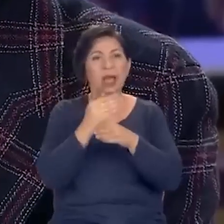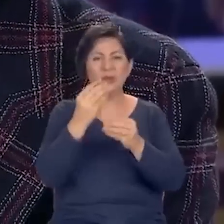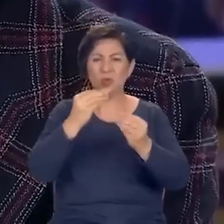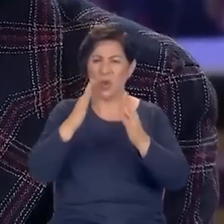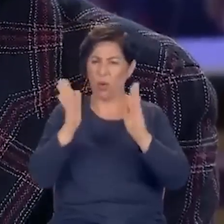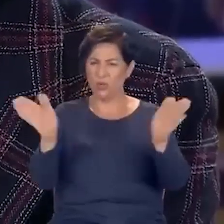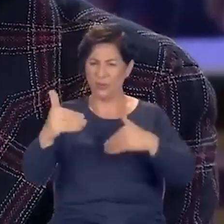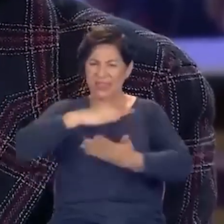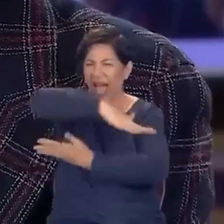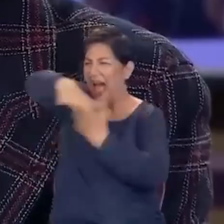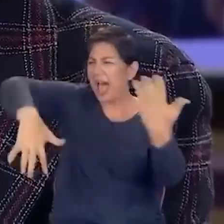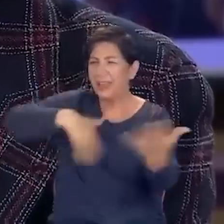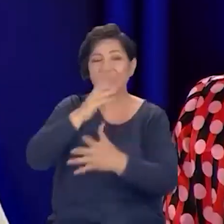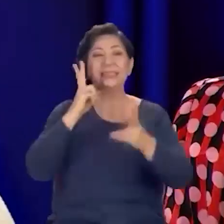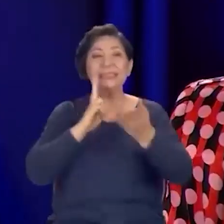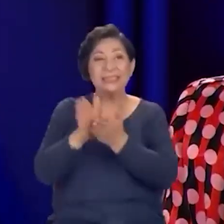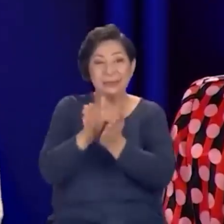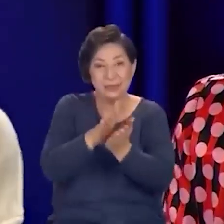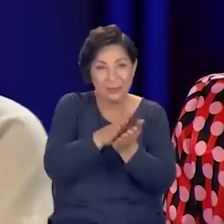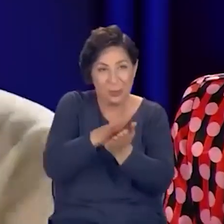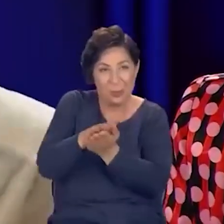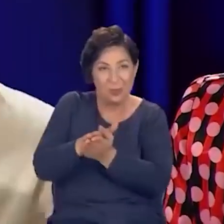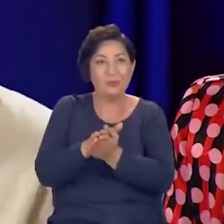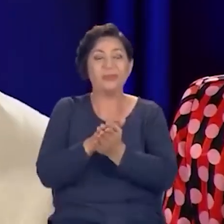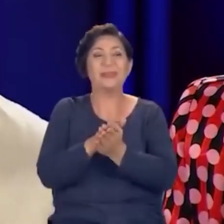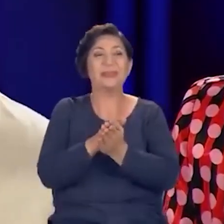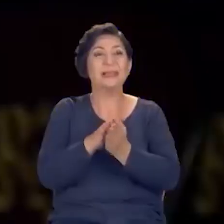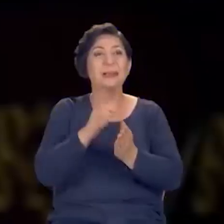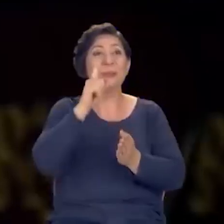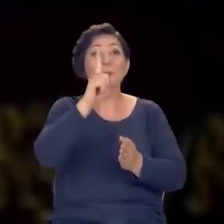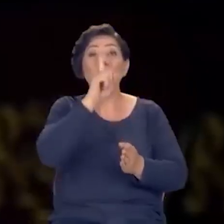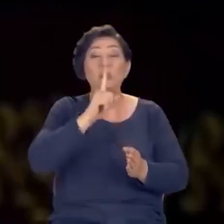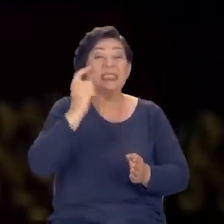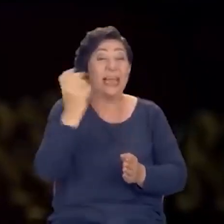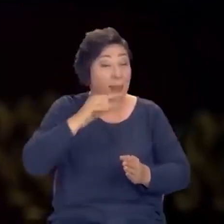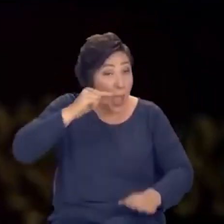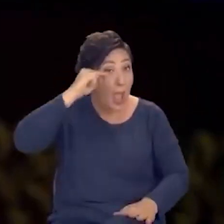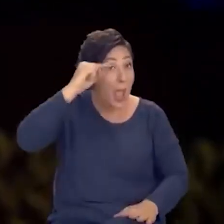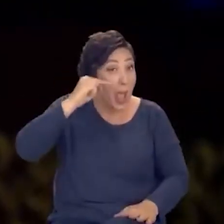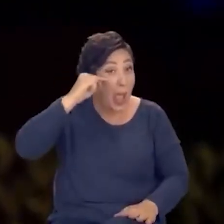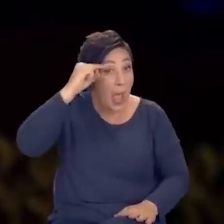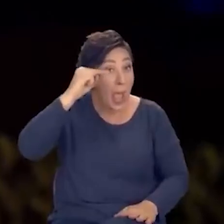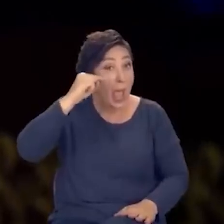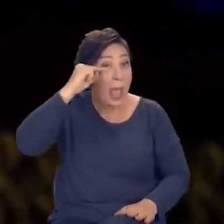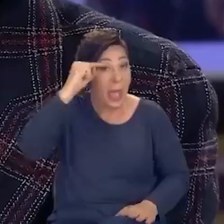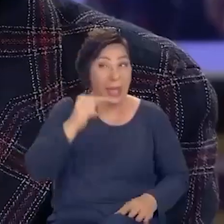dağınık odamı temizliyorum. Bir tanesi, çok seviyorum 100 kat rimel sürdüm.